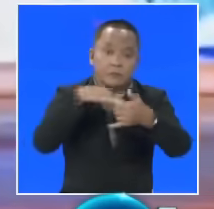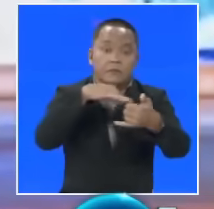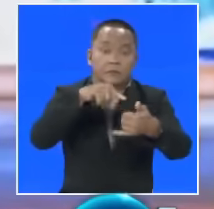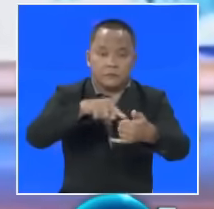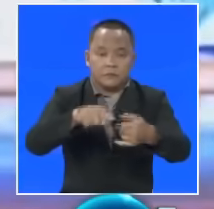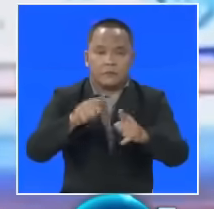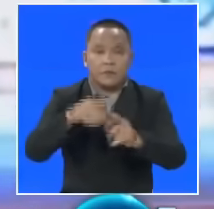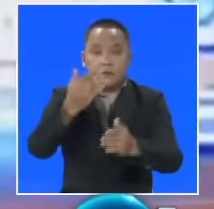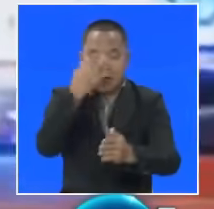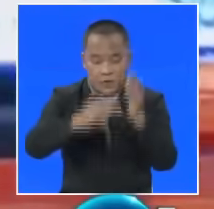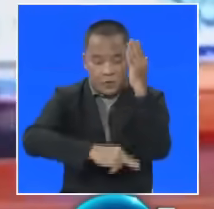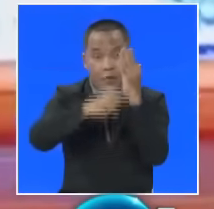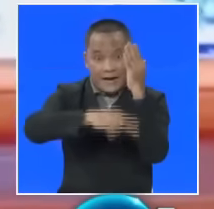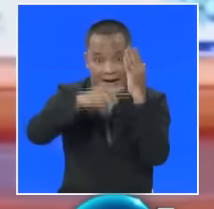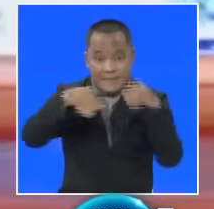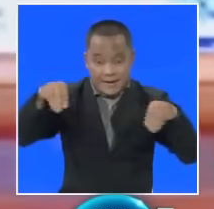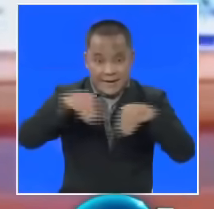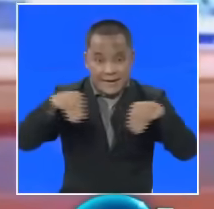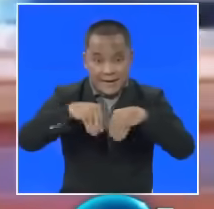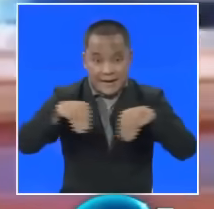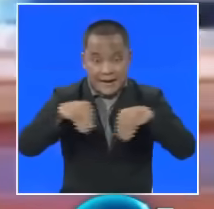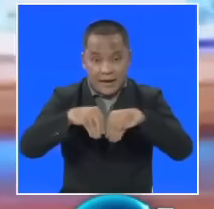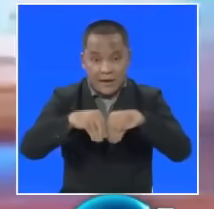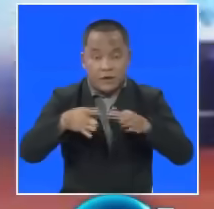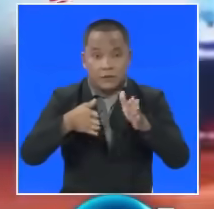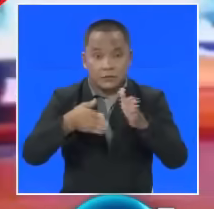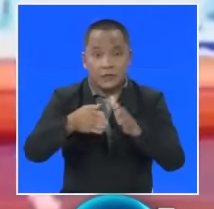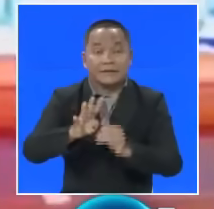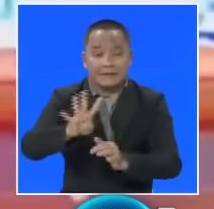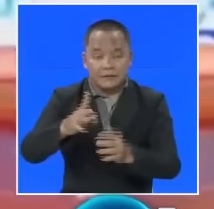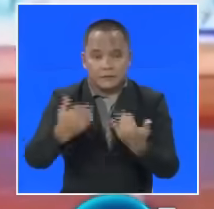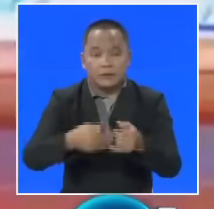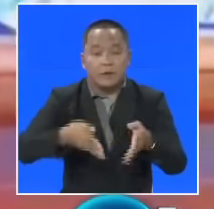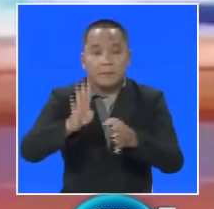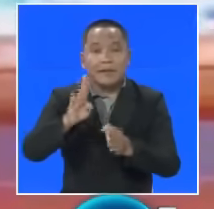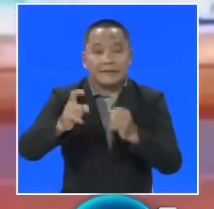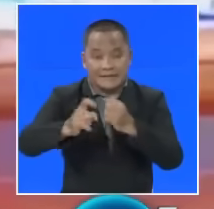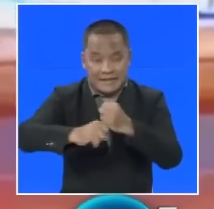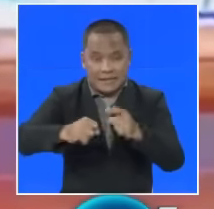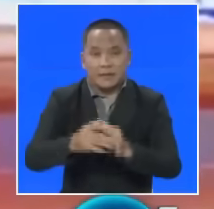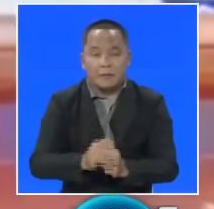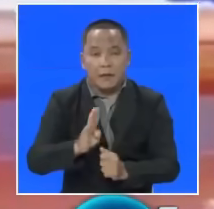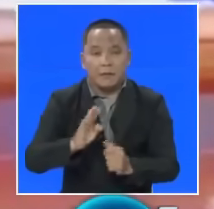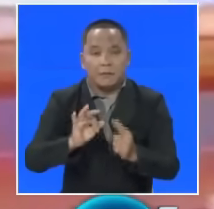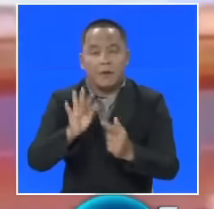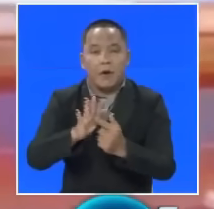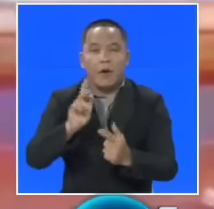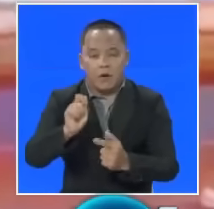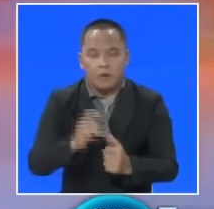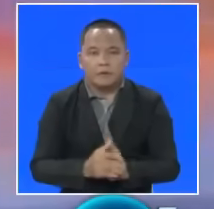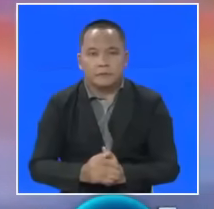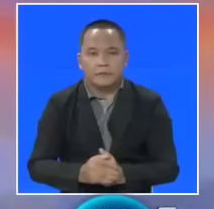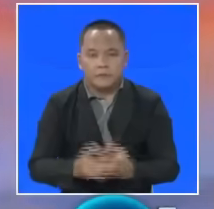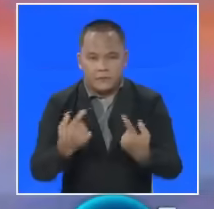นบริเวณหน้าโรงแรมแห่งหนึ่งใกล้เคียงกันกับปากซอยนวมินทร์4ถนนบางนาการ์เด้นตำบลบางบ่ออำเภอบางบ่อจังหวัดสมุทรปรา